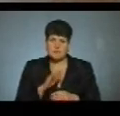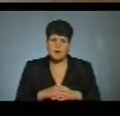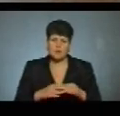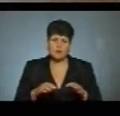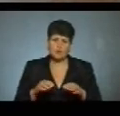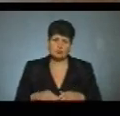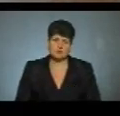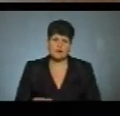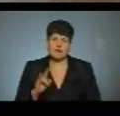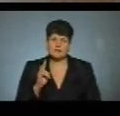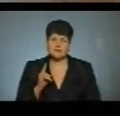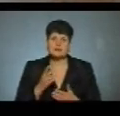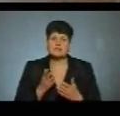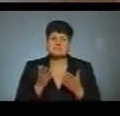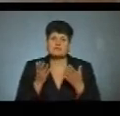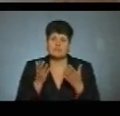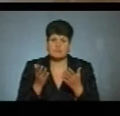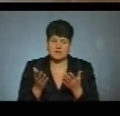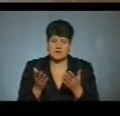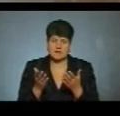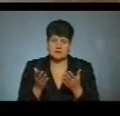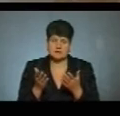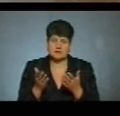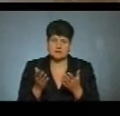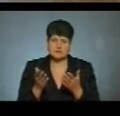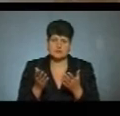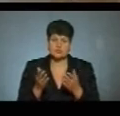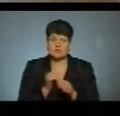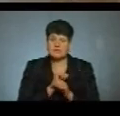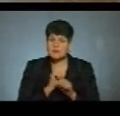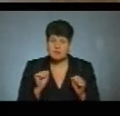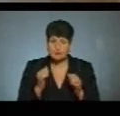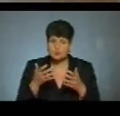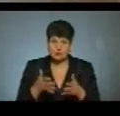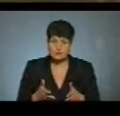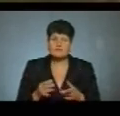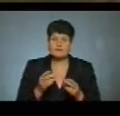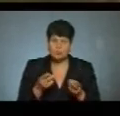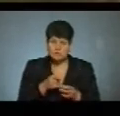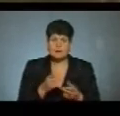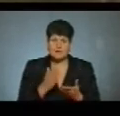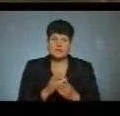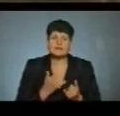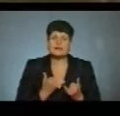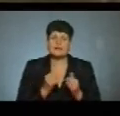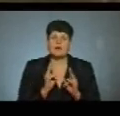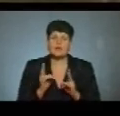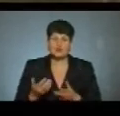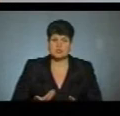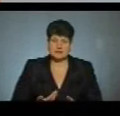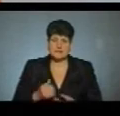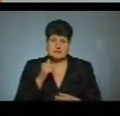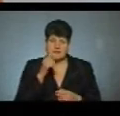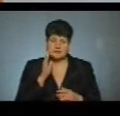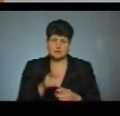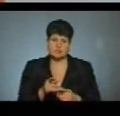а дитина до неї звертається, що не опускай руки, в тебе є для кого жити. Завтра на балконі буде картина